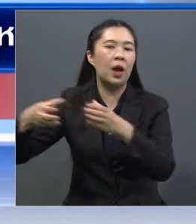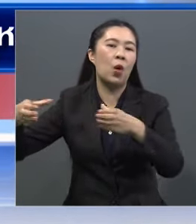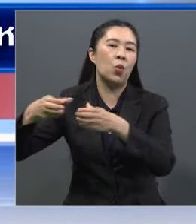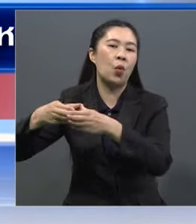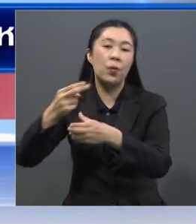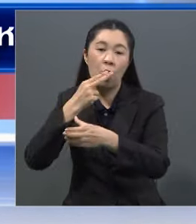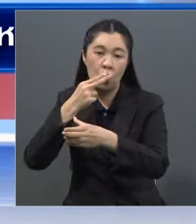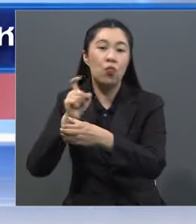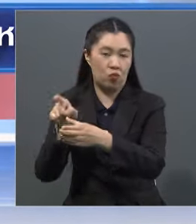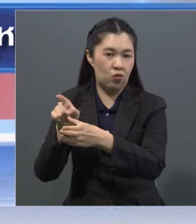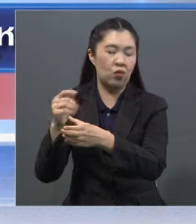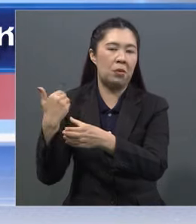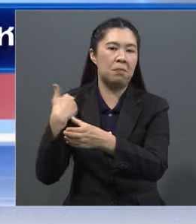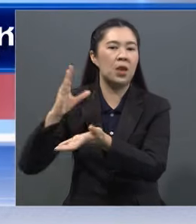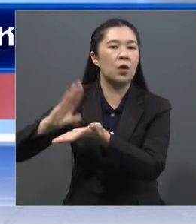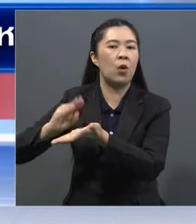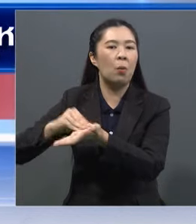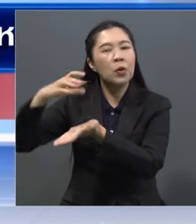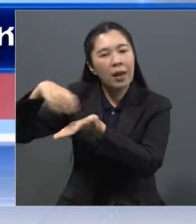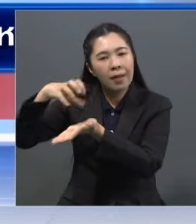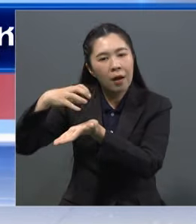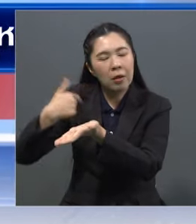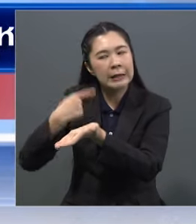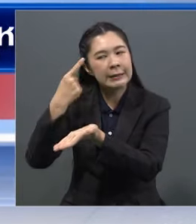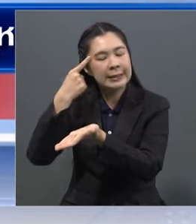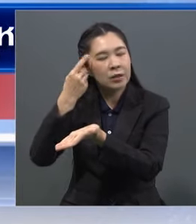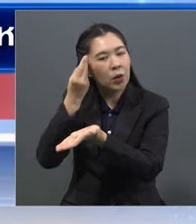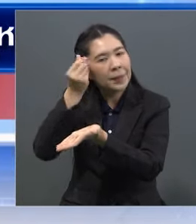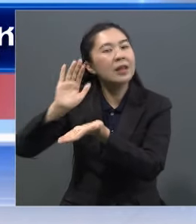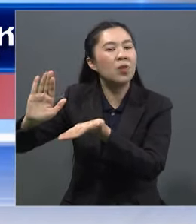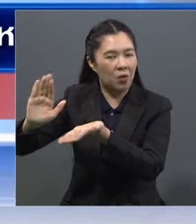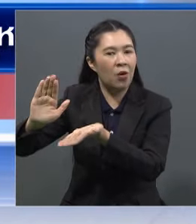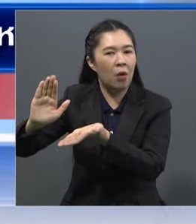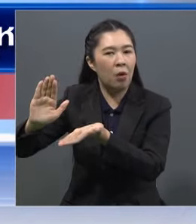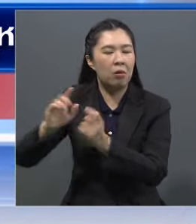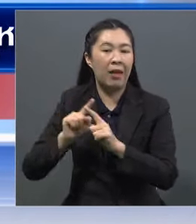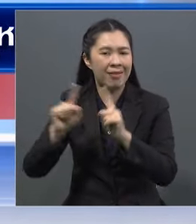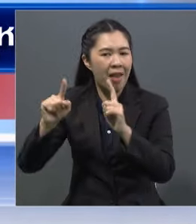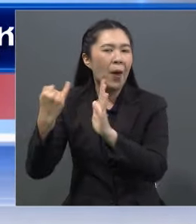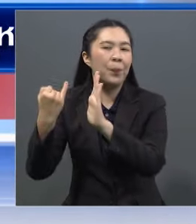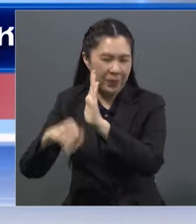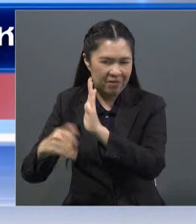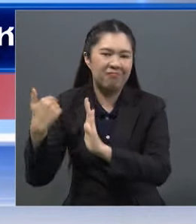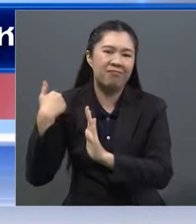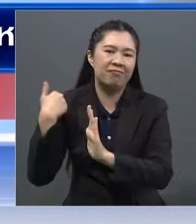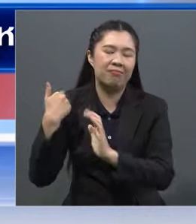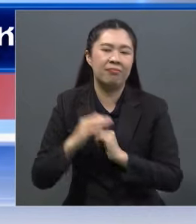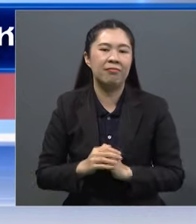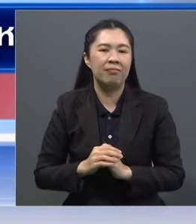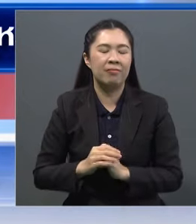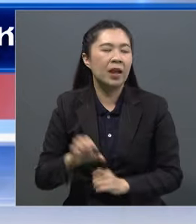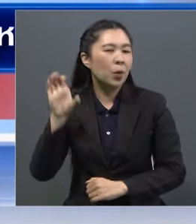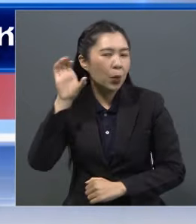บอยู่แล้วเนี่ยก็จะให้ข้อมูลที่เป็นความคิดความเชื่อของตัวเองแต่ไม่ใช่ข้อเท็จจริงนะคะเพราะฉะนั้นก็จะเป็นความคิดความ